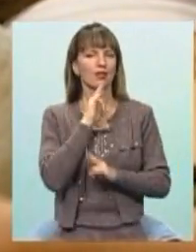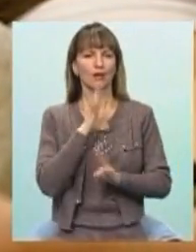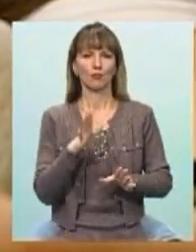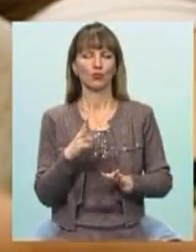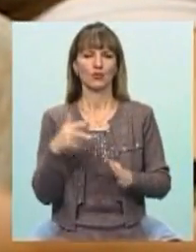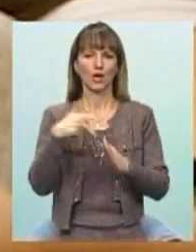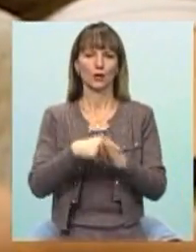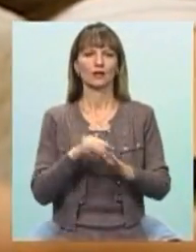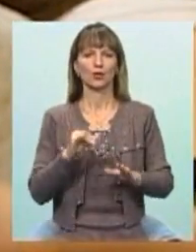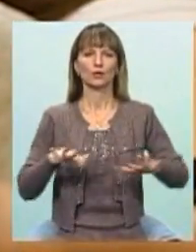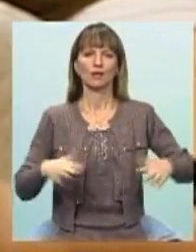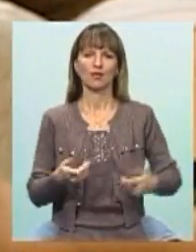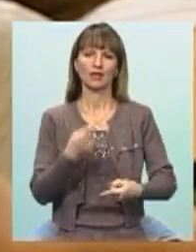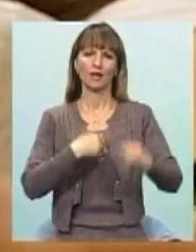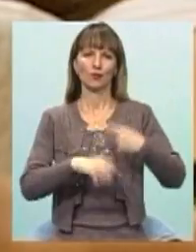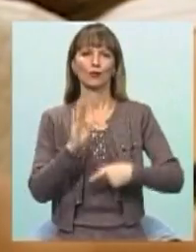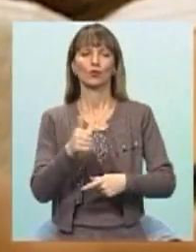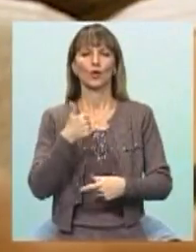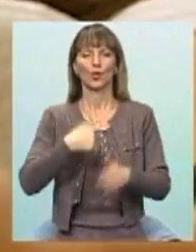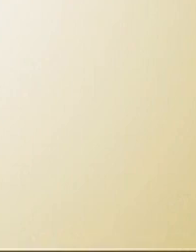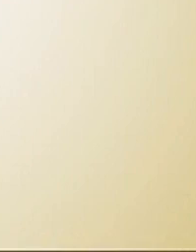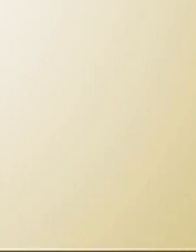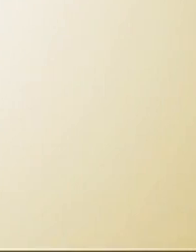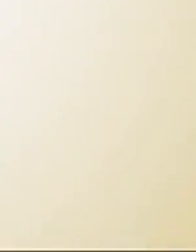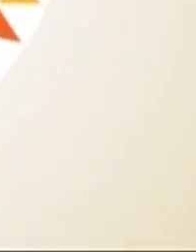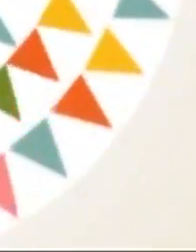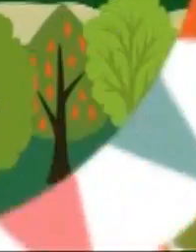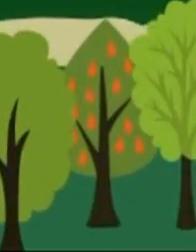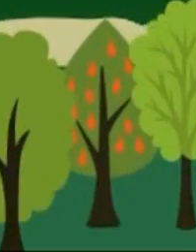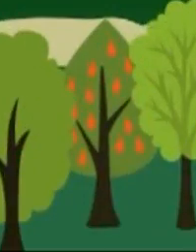та втомлюватись, а навпаки – відпочивати.